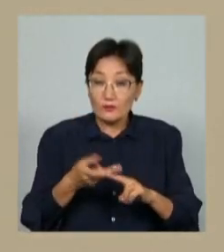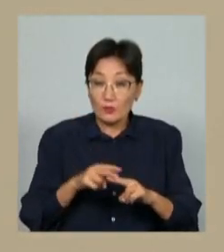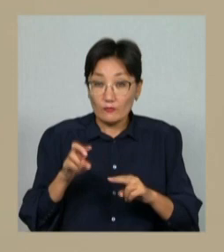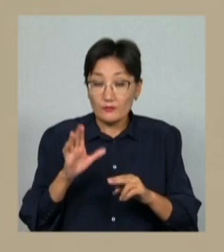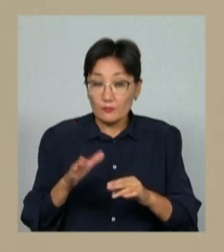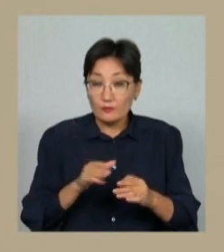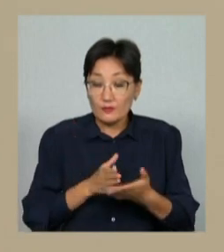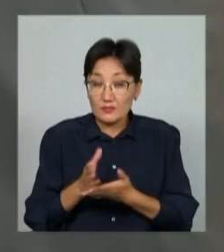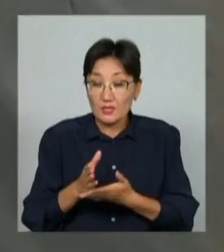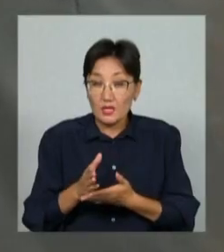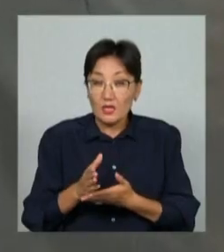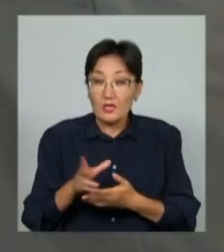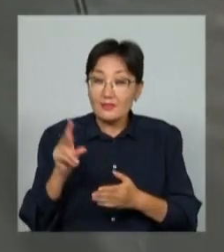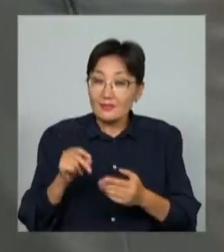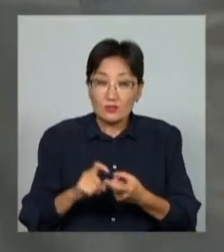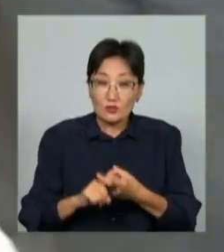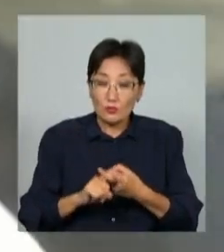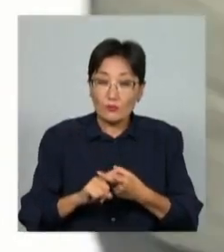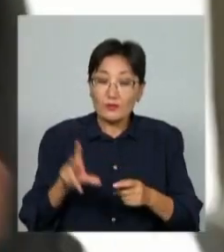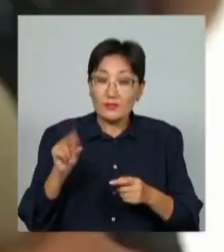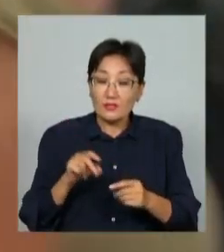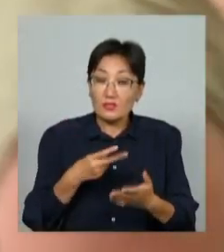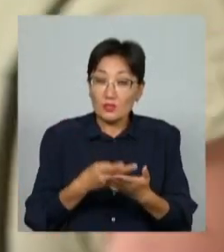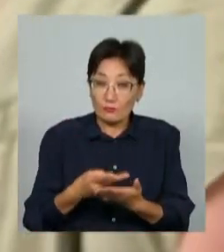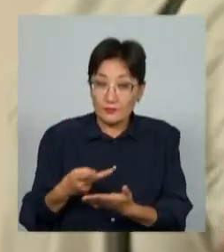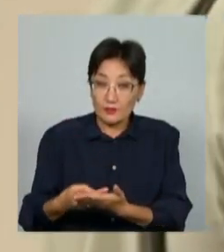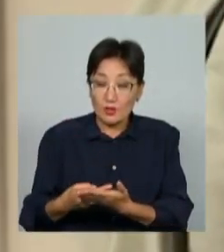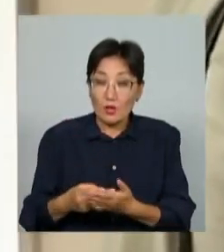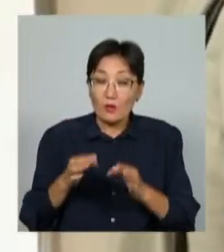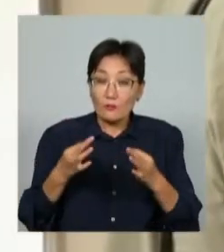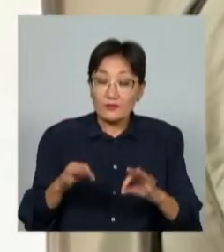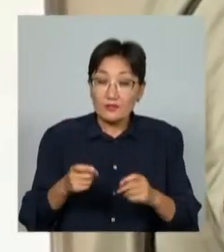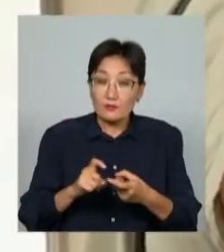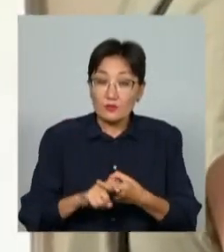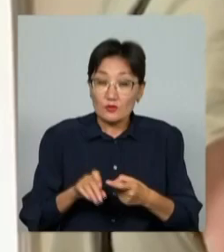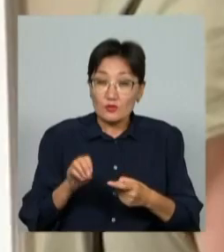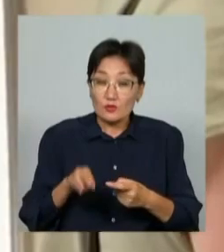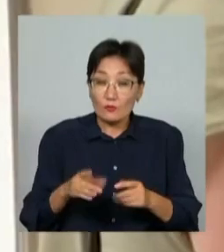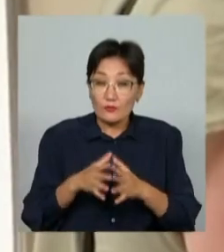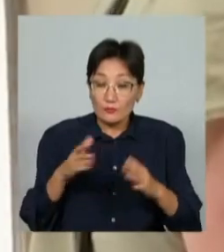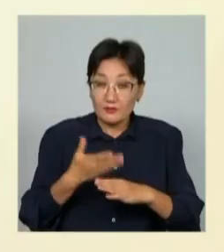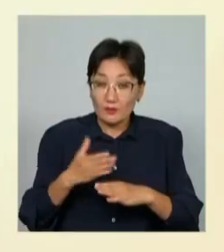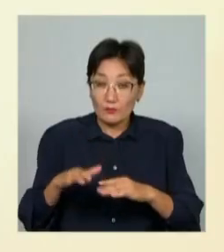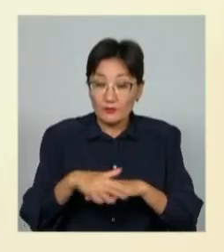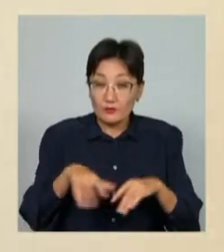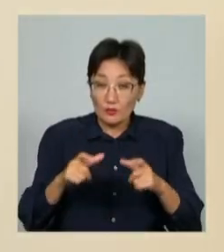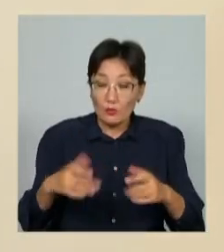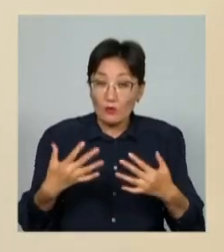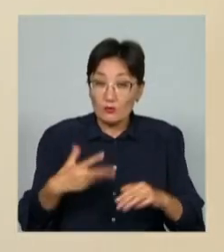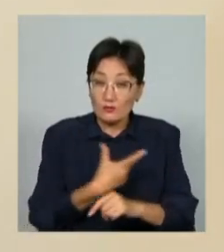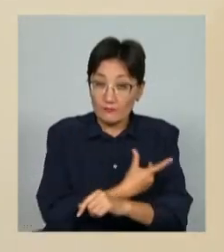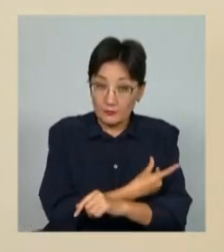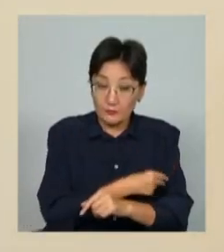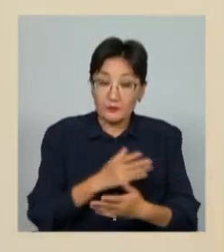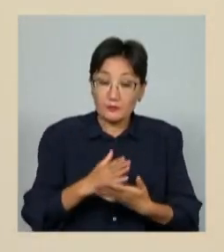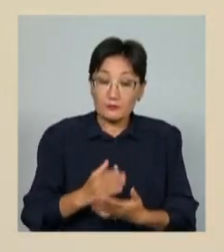будут ориентироваться не на число заражений, а на число госпитализаций. Послабления связаны с тем, что большая часть населения уже привита от